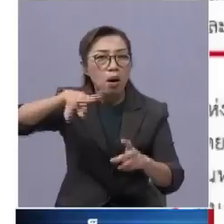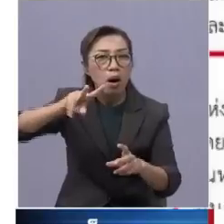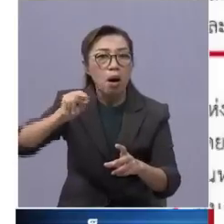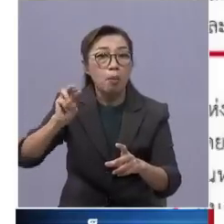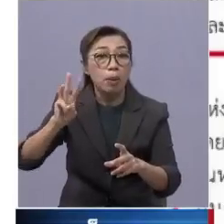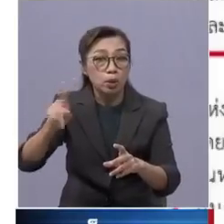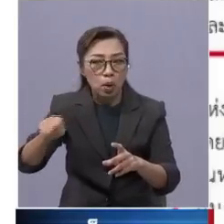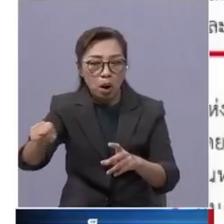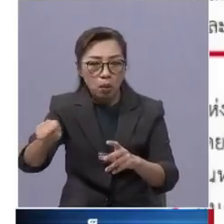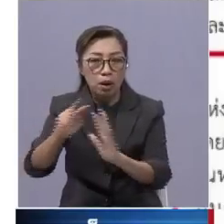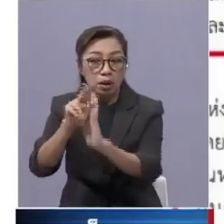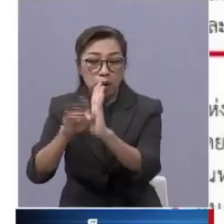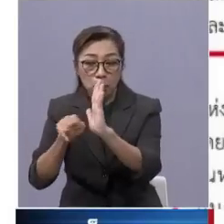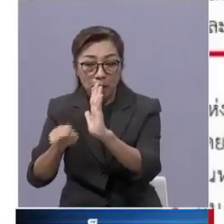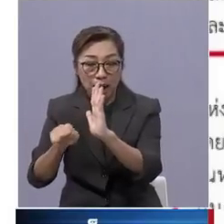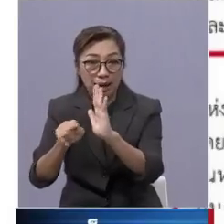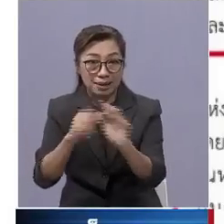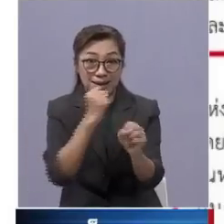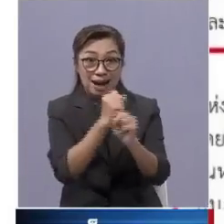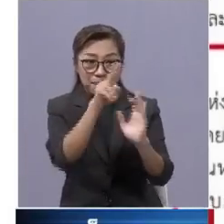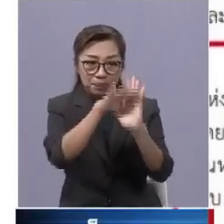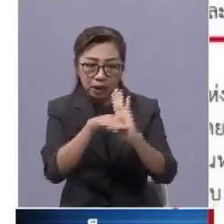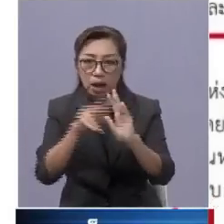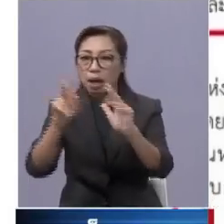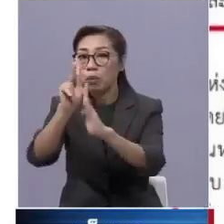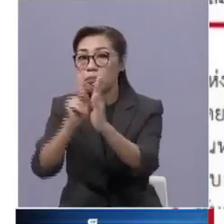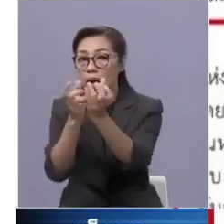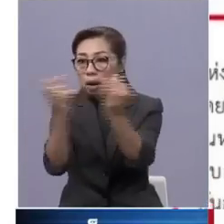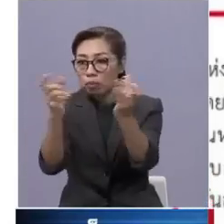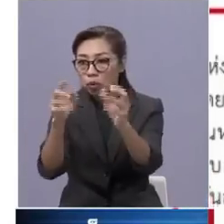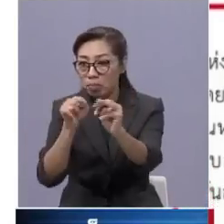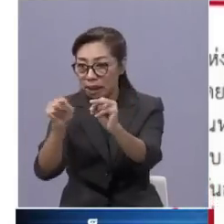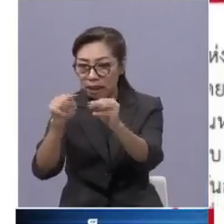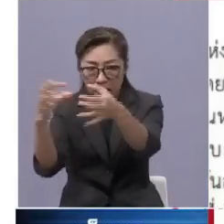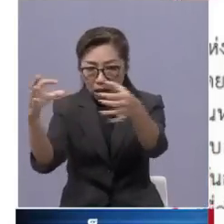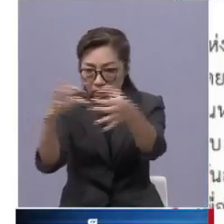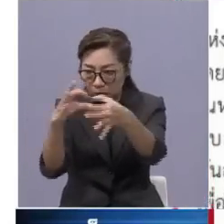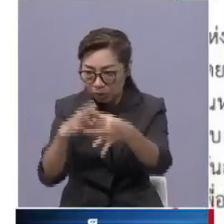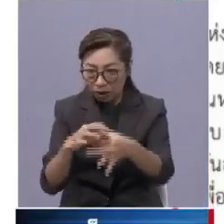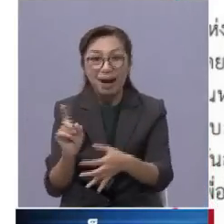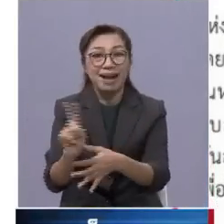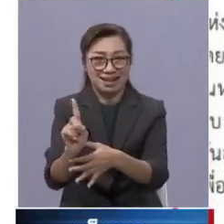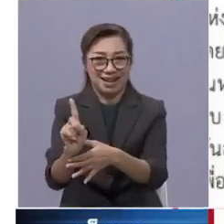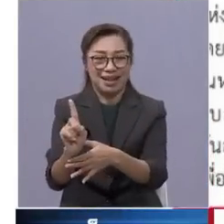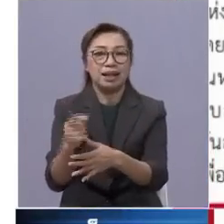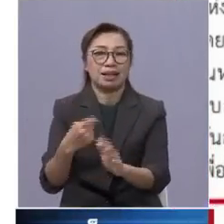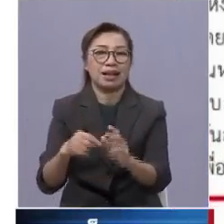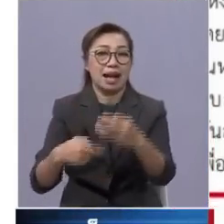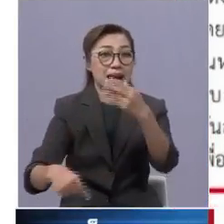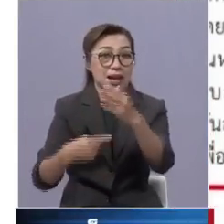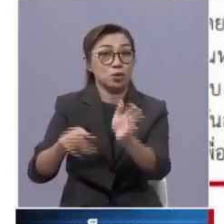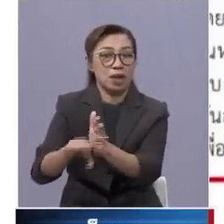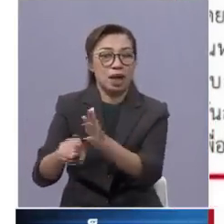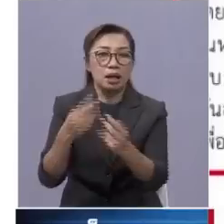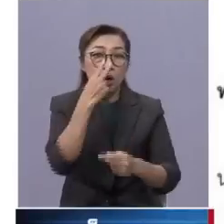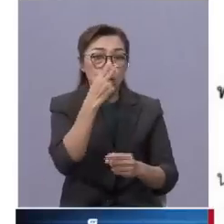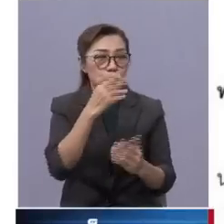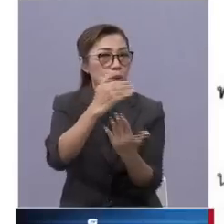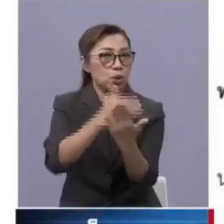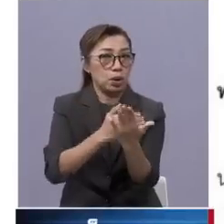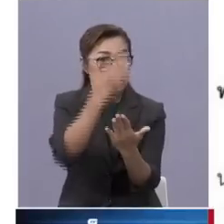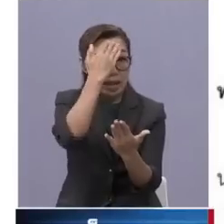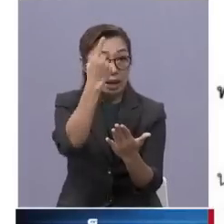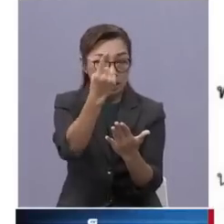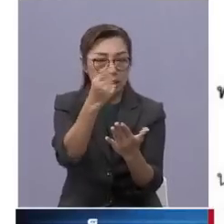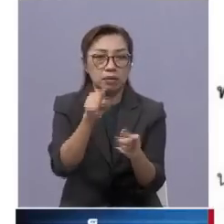รัฐธรรมนูญมาตราใดบ้างที่น่าสนใจคำแถลงหน้าแรกครับเราย้อนกลับไปดูคำแถลงหน้าแรกนะฮะระบุว่าน